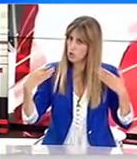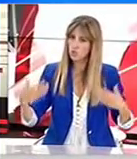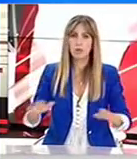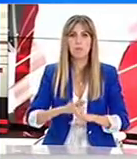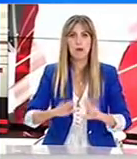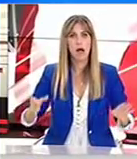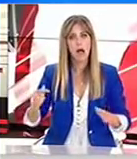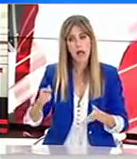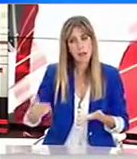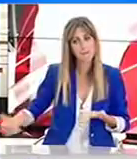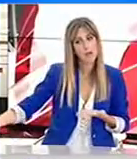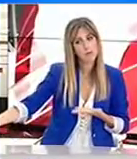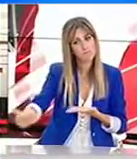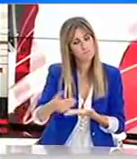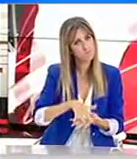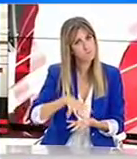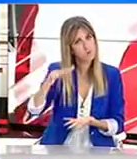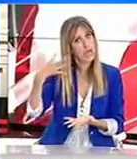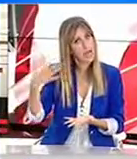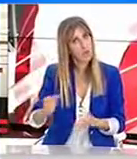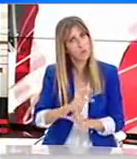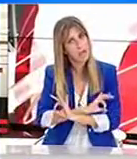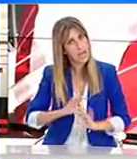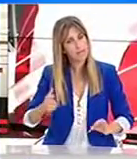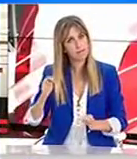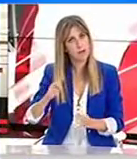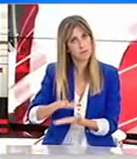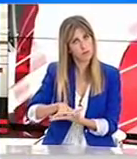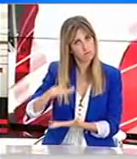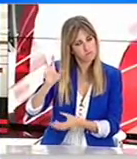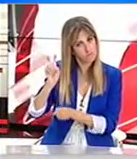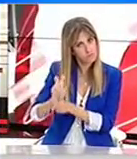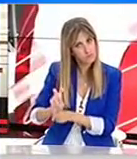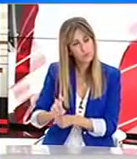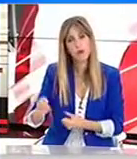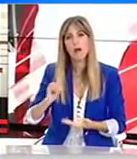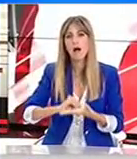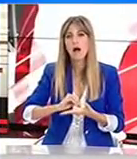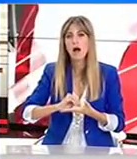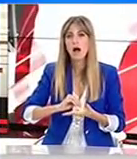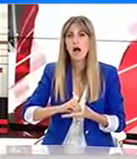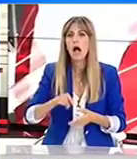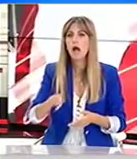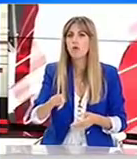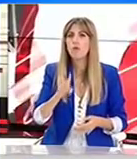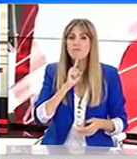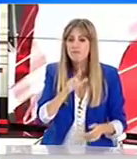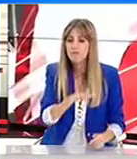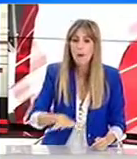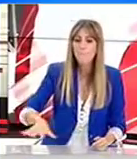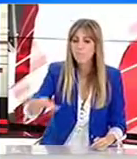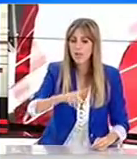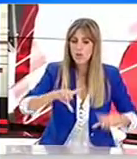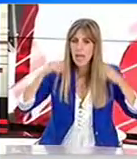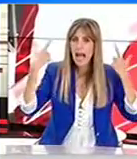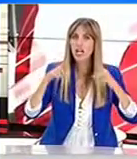σχετική προβλεπόμενη υποϊοποίηση περιοχή από τον Άγιο Διονύσιο